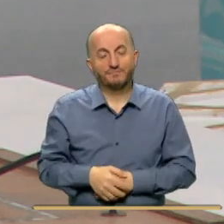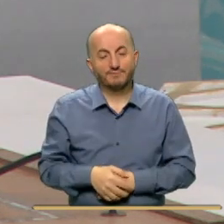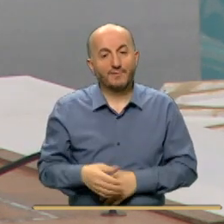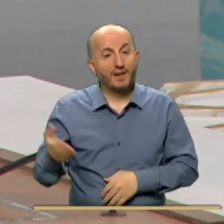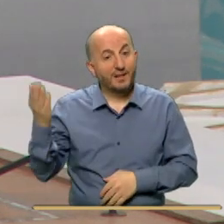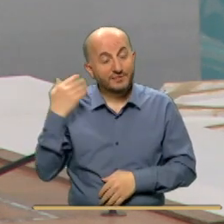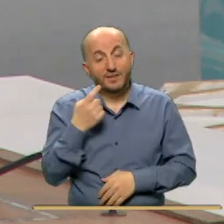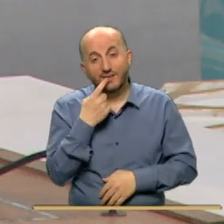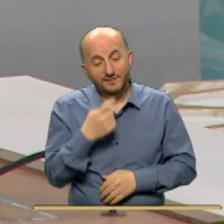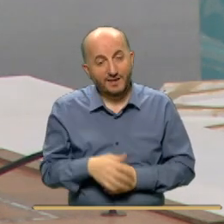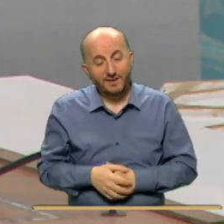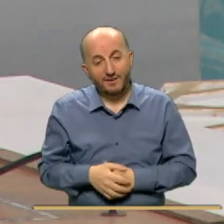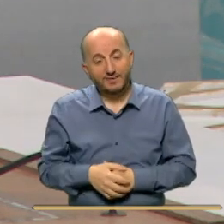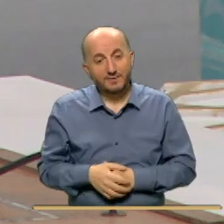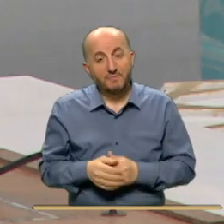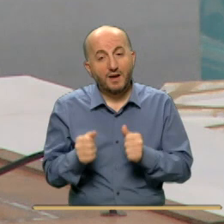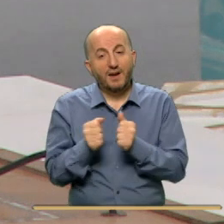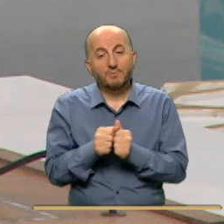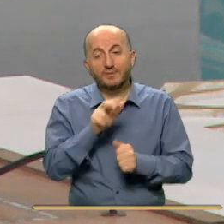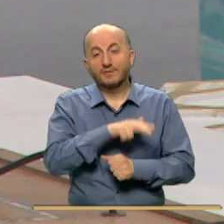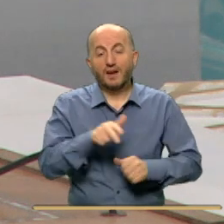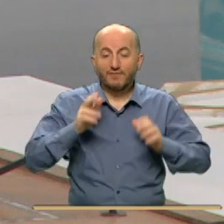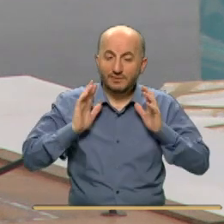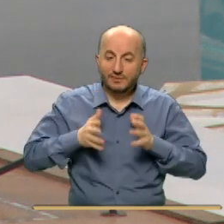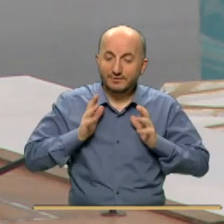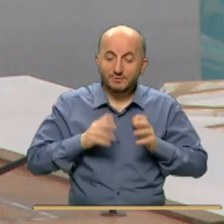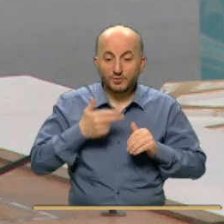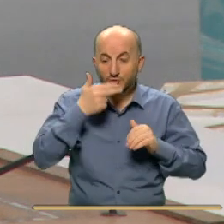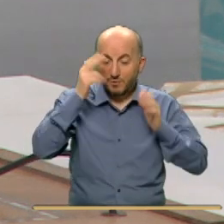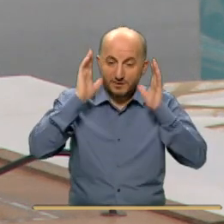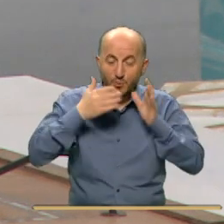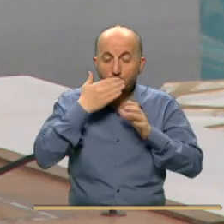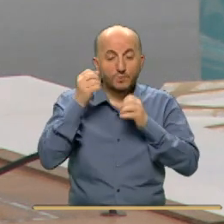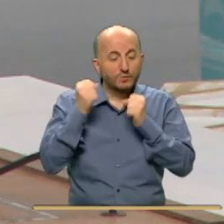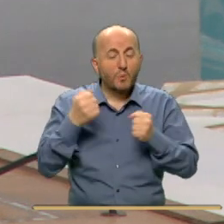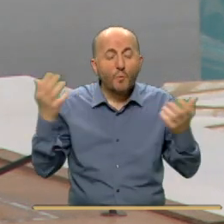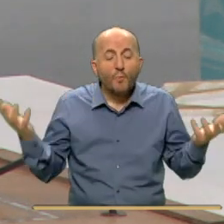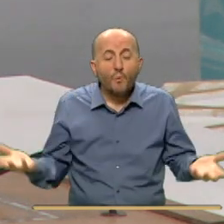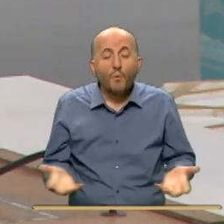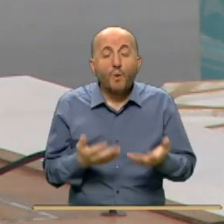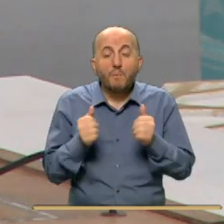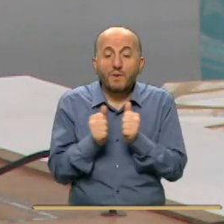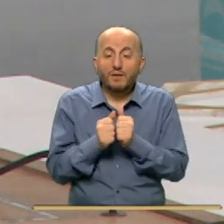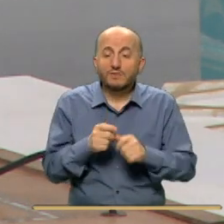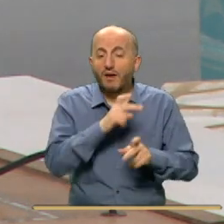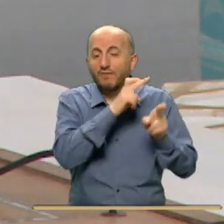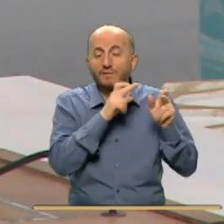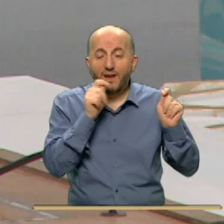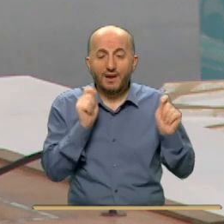Geçen sene yan yana teravih kıldığımız, cuma namazı kıldığımız, oruç tuttuğumuz, belki birçoklarımızın birlikte iftar